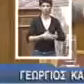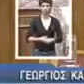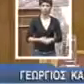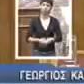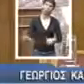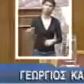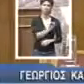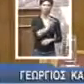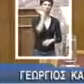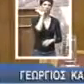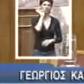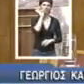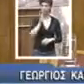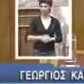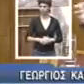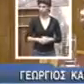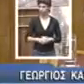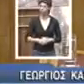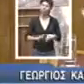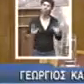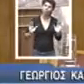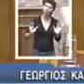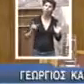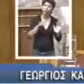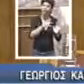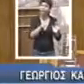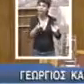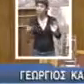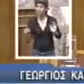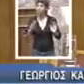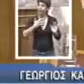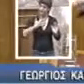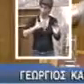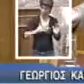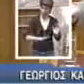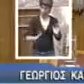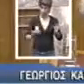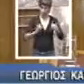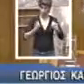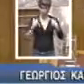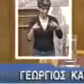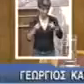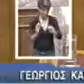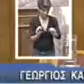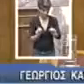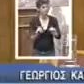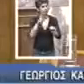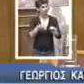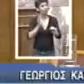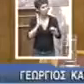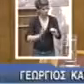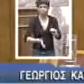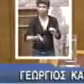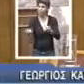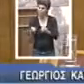στην Θεσσαλονίκη. Αυτά λοιπόν, εάν θέλουμε να διδάξουμε την νεολαία, αυτά μπορεί να τα